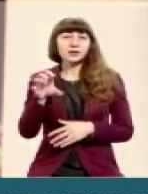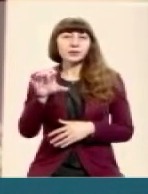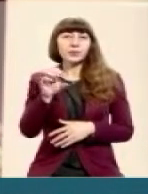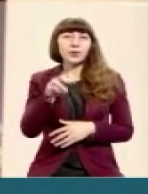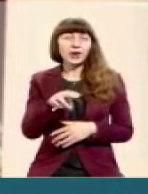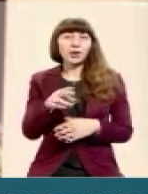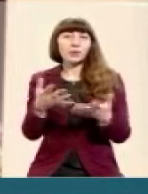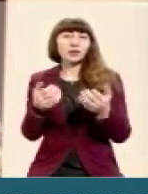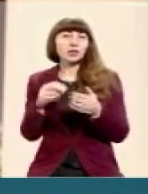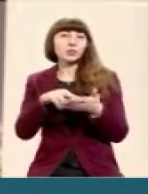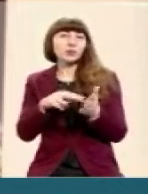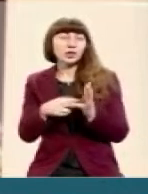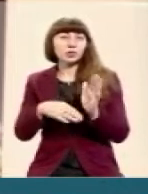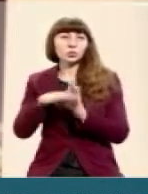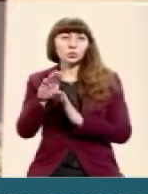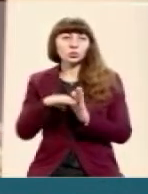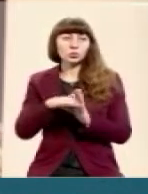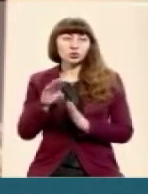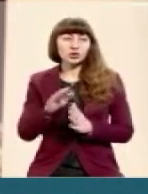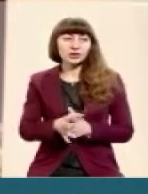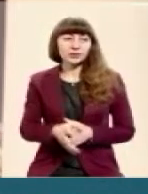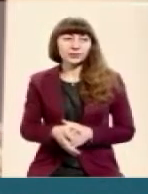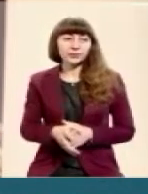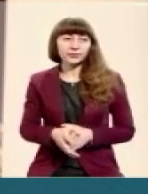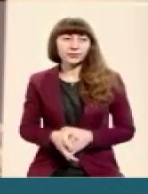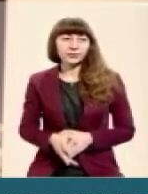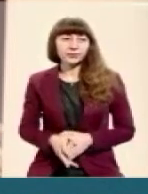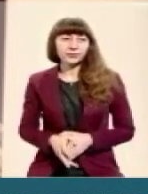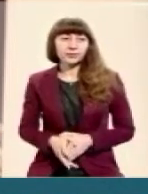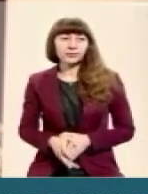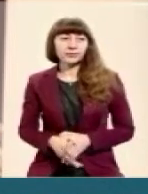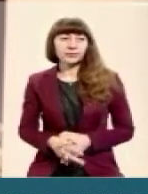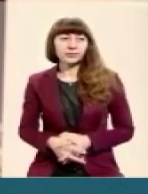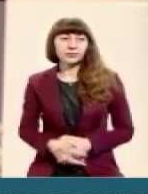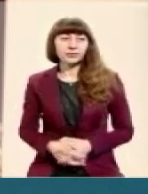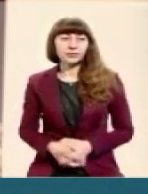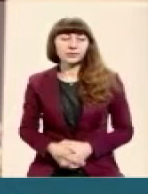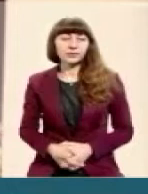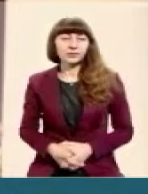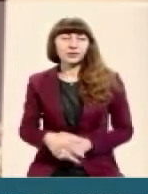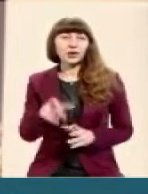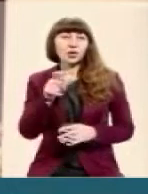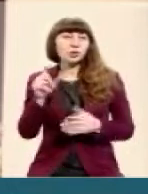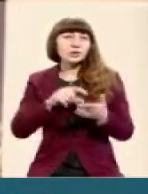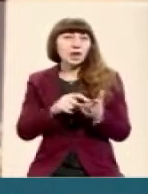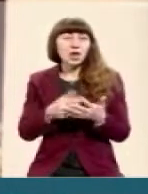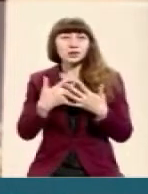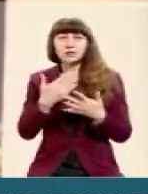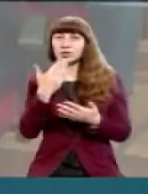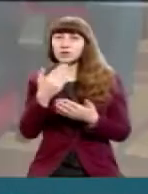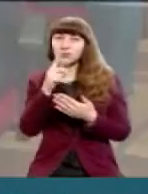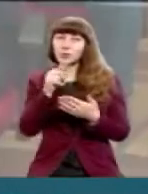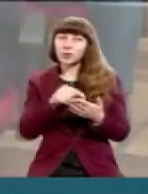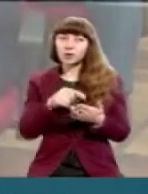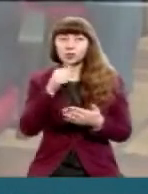план мероприятий по улучшению доступности ПМСП в сторону большой мобильности и доступности. Люди из зала активно задают вопросы